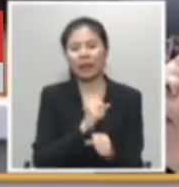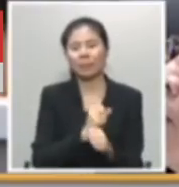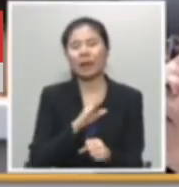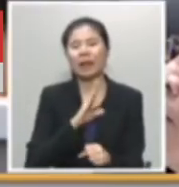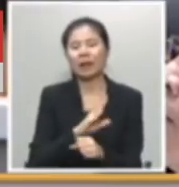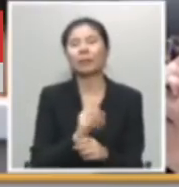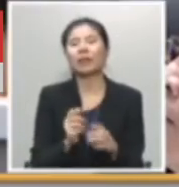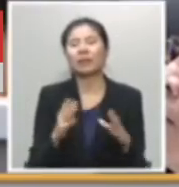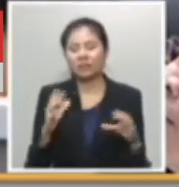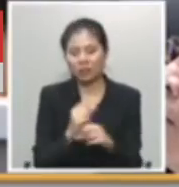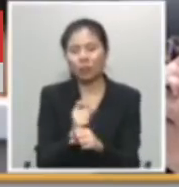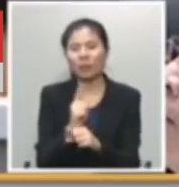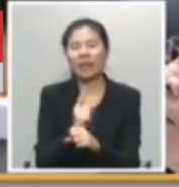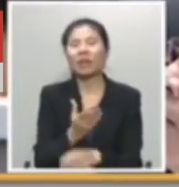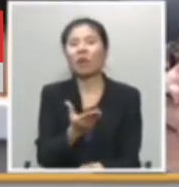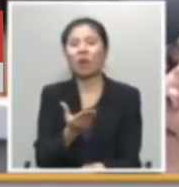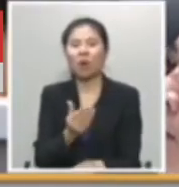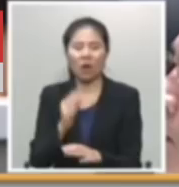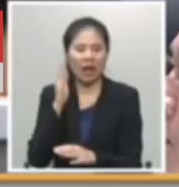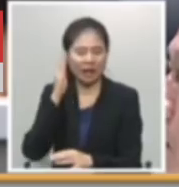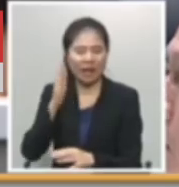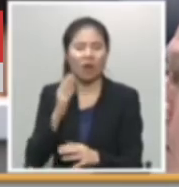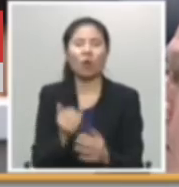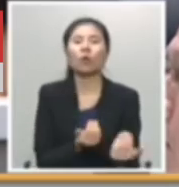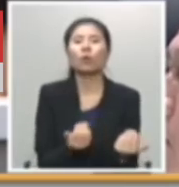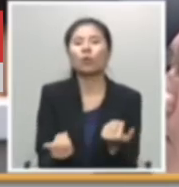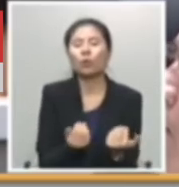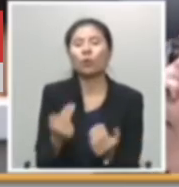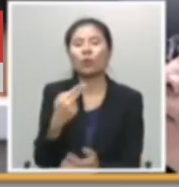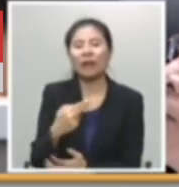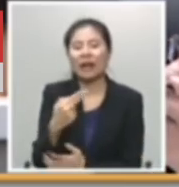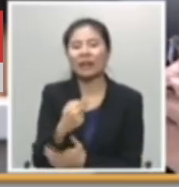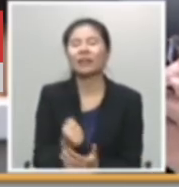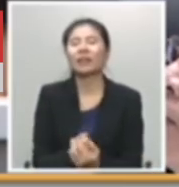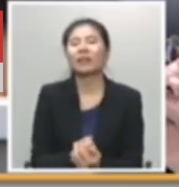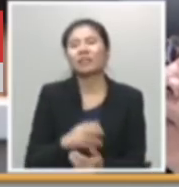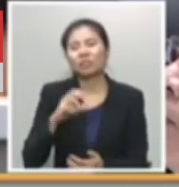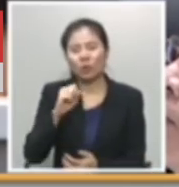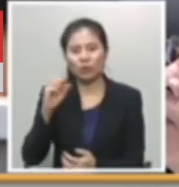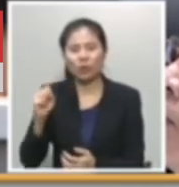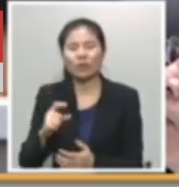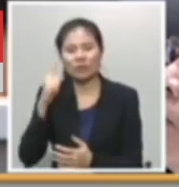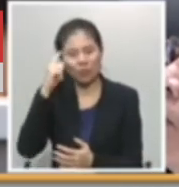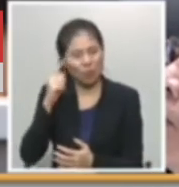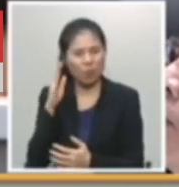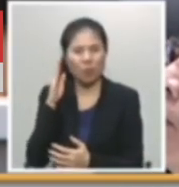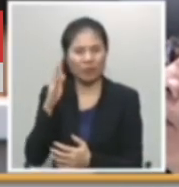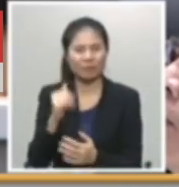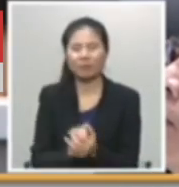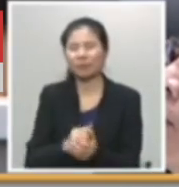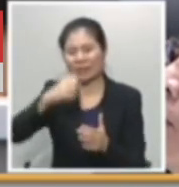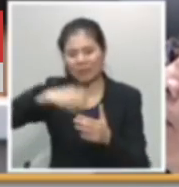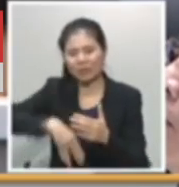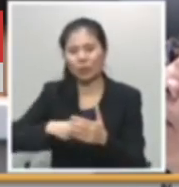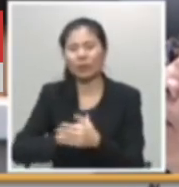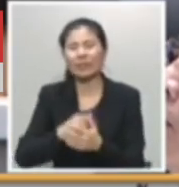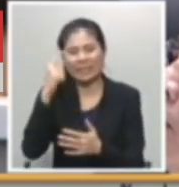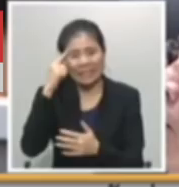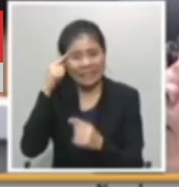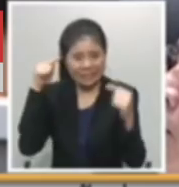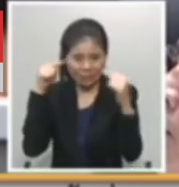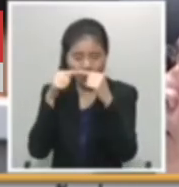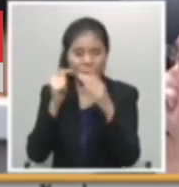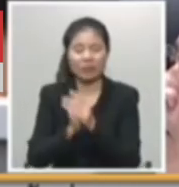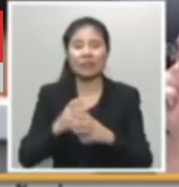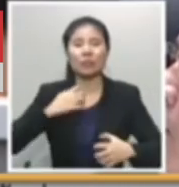ครับเพื่ออนาคตลูกหลานท่านส.ส.กรุณาอย่าไปโหวตผ่านงบประมาณฉบับนี้โดยที่ท่านไม่คิดถึงความเดือดร้